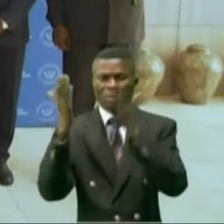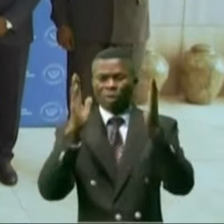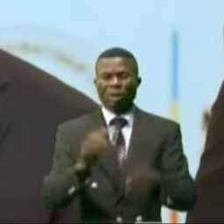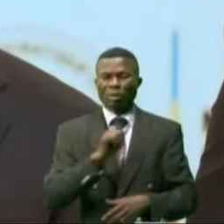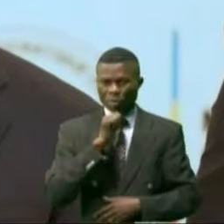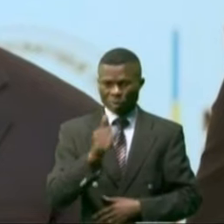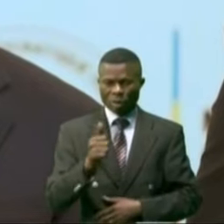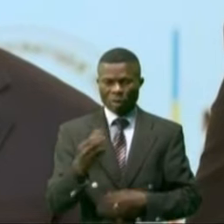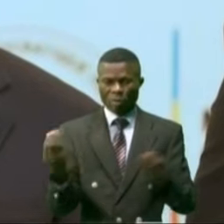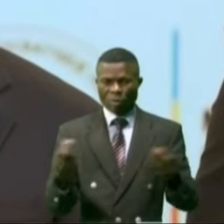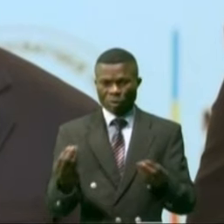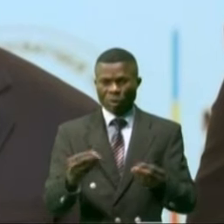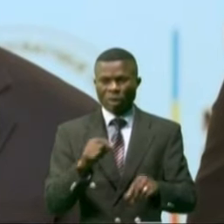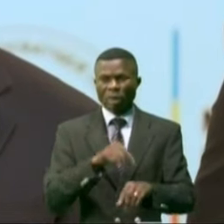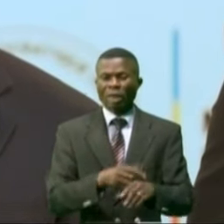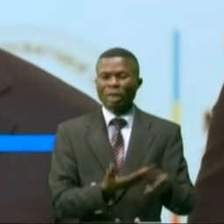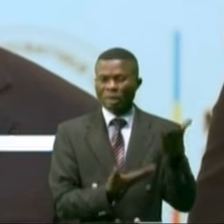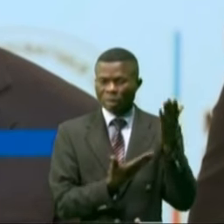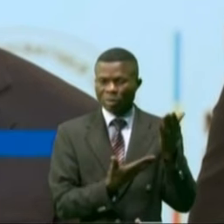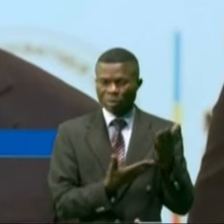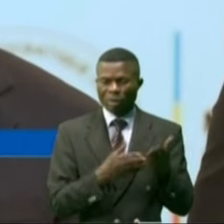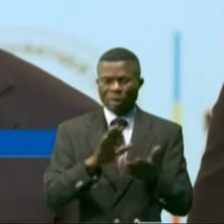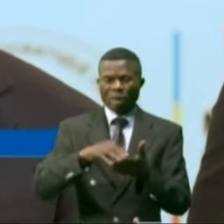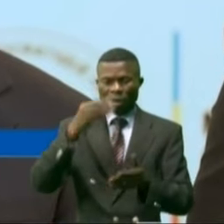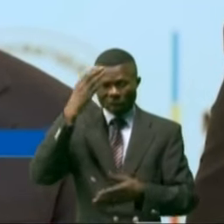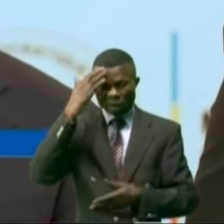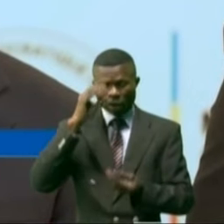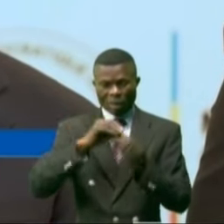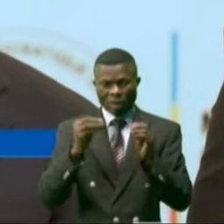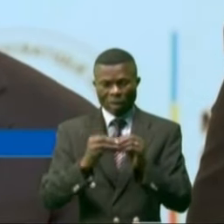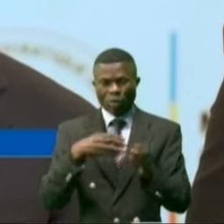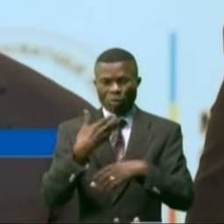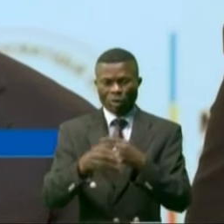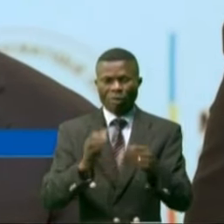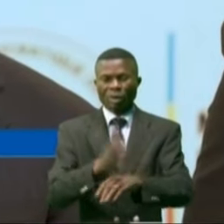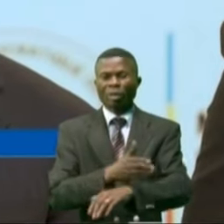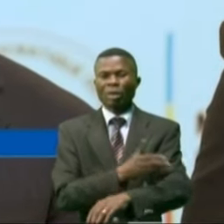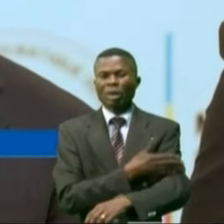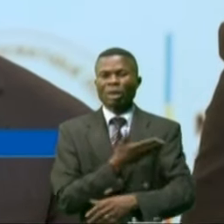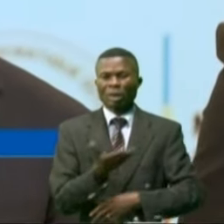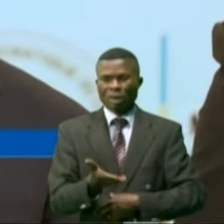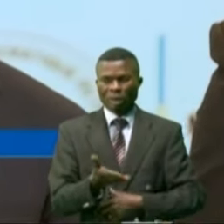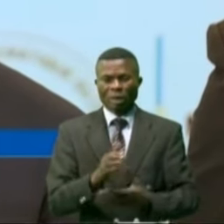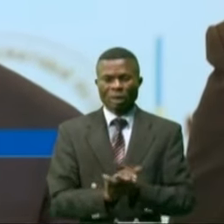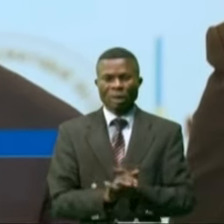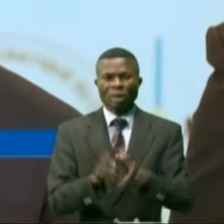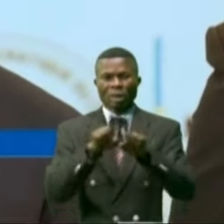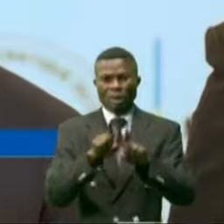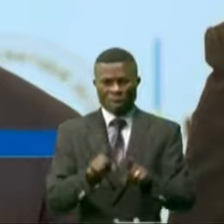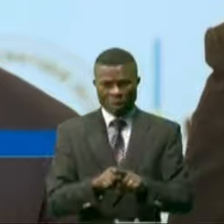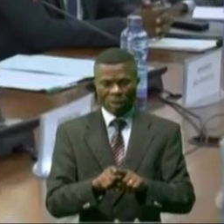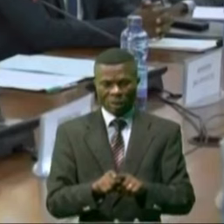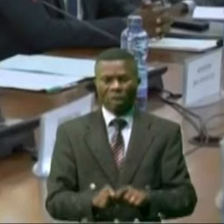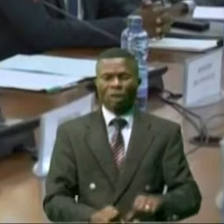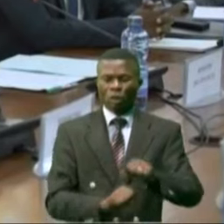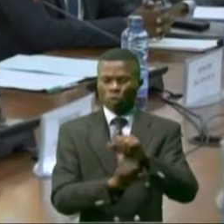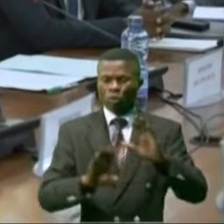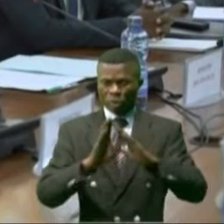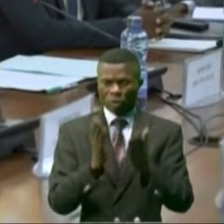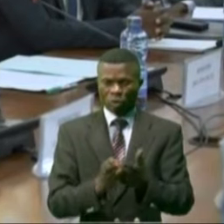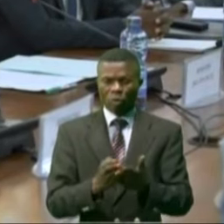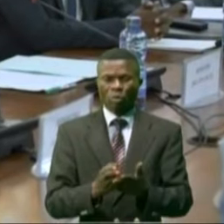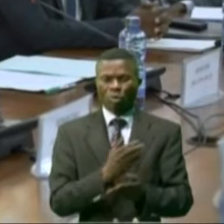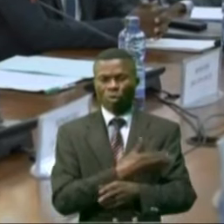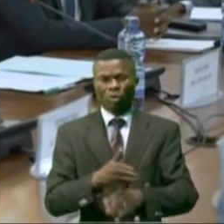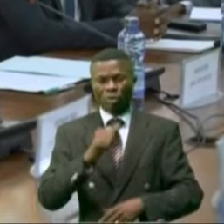que finalement, en face d'une offre grandissante, le chiffre d'affaires puisse aussi grandir et de maintenir l'équilibre financier nécessaire. Le ministre